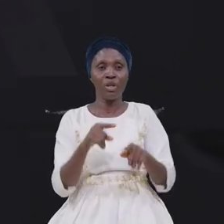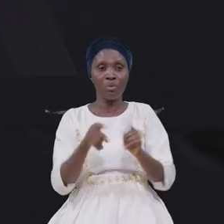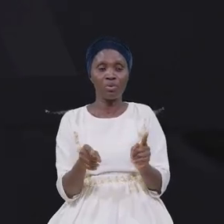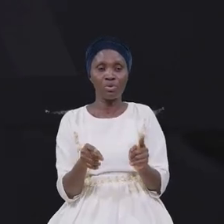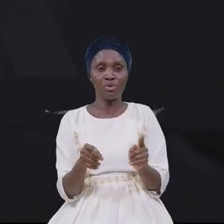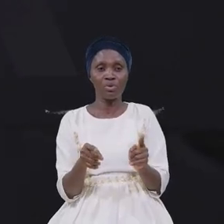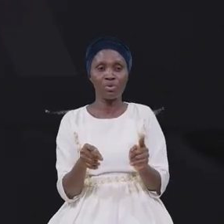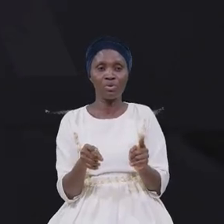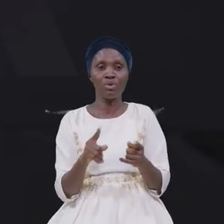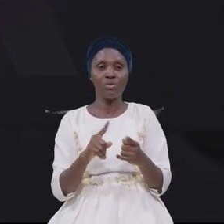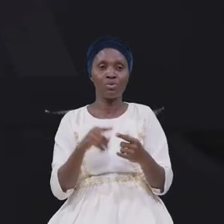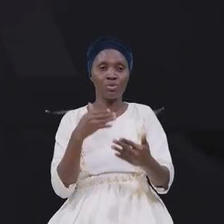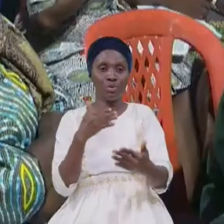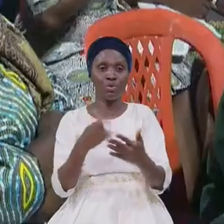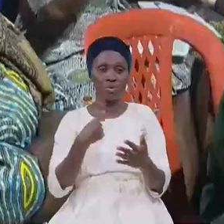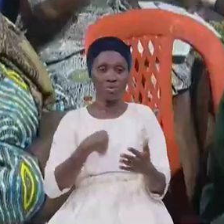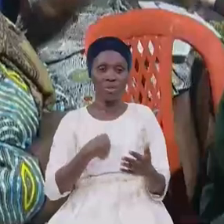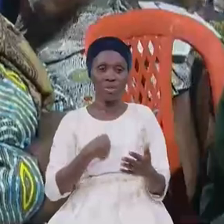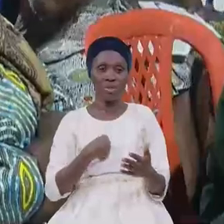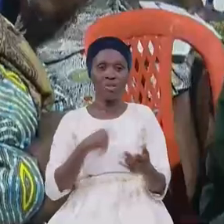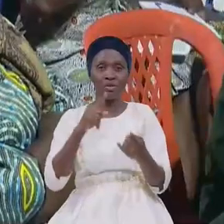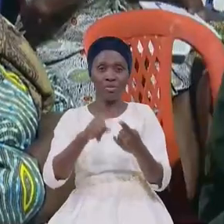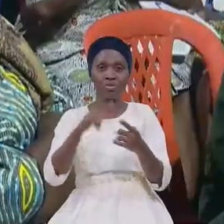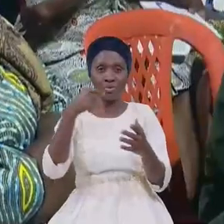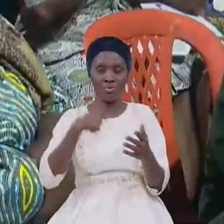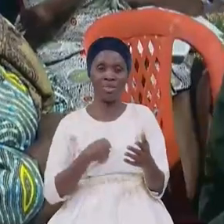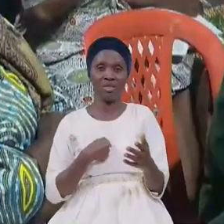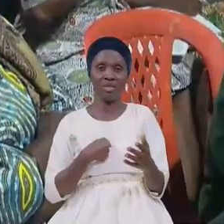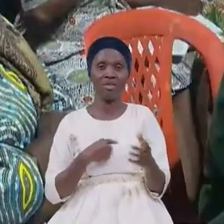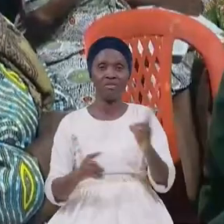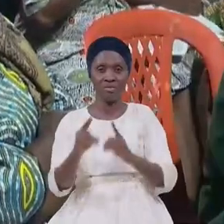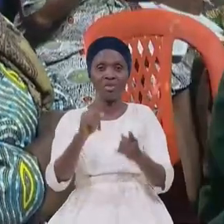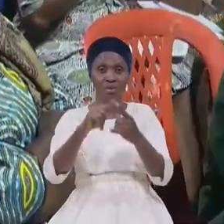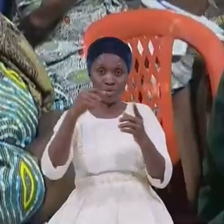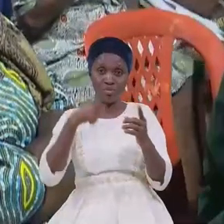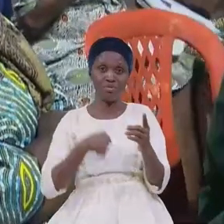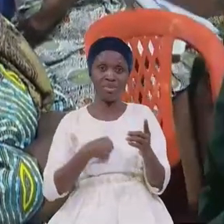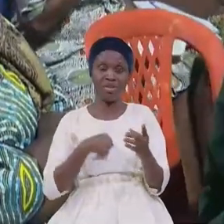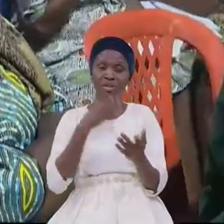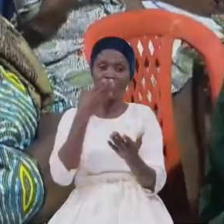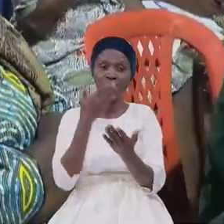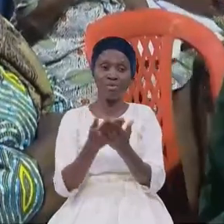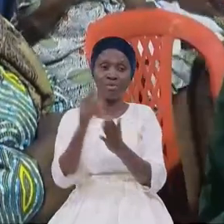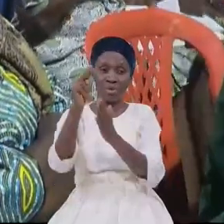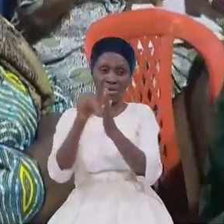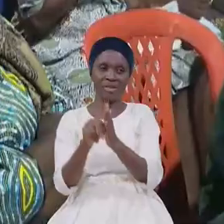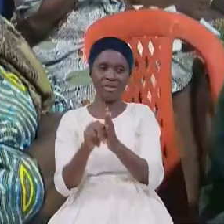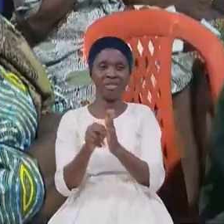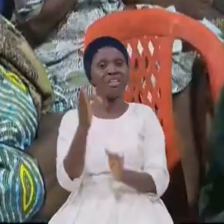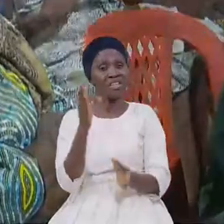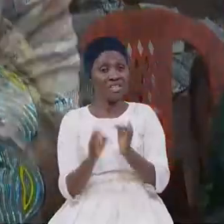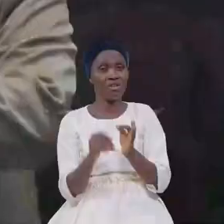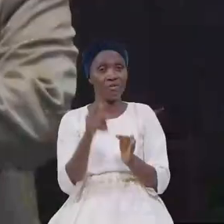Et bonté de Dieu envers toi, envers moi, envers moi. Si tu demeures